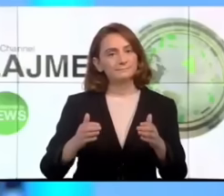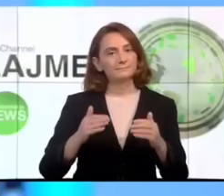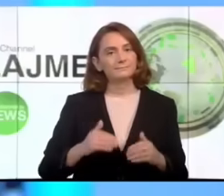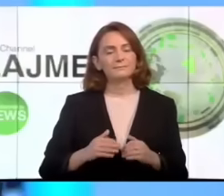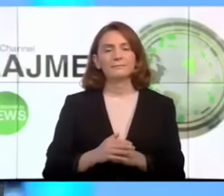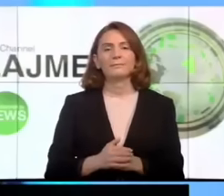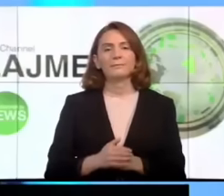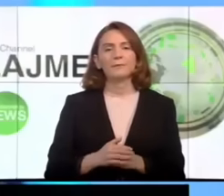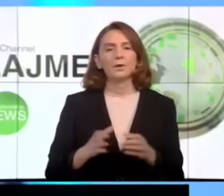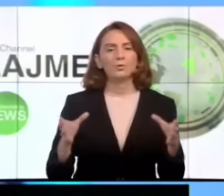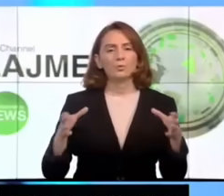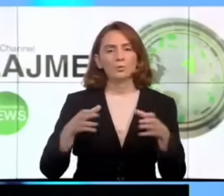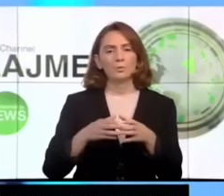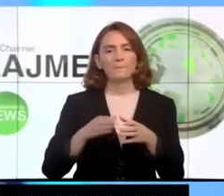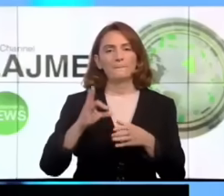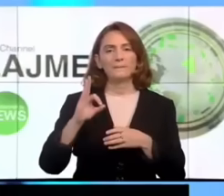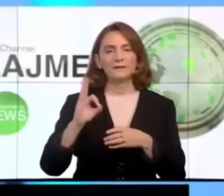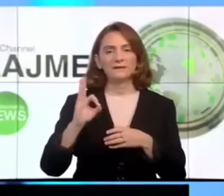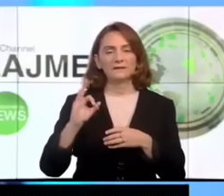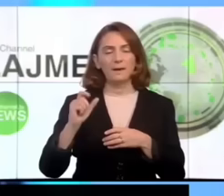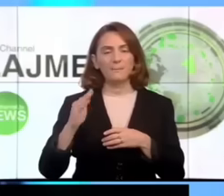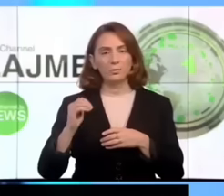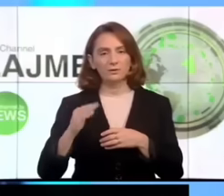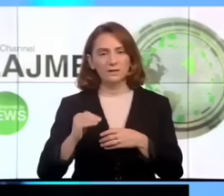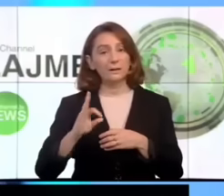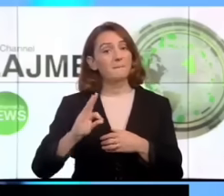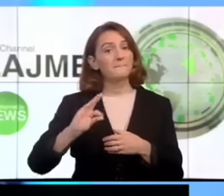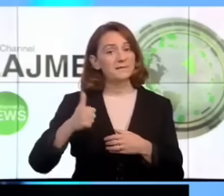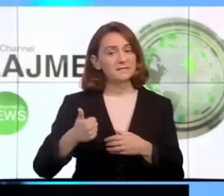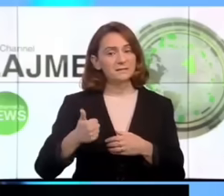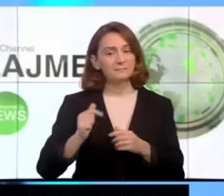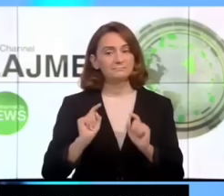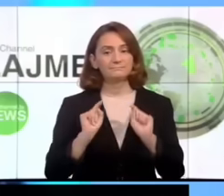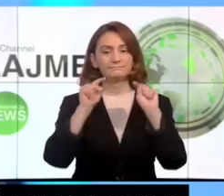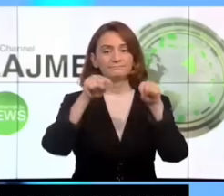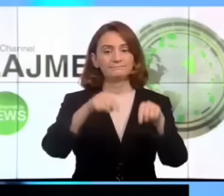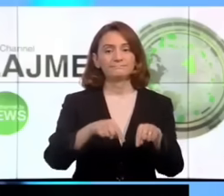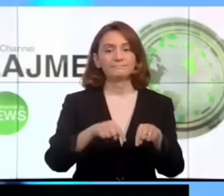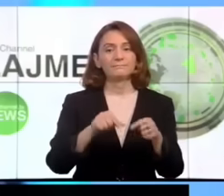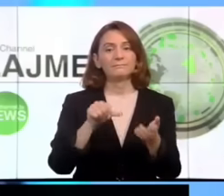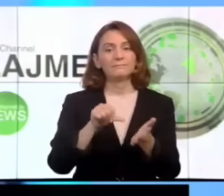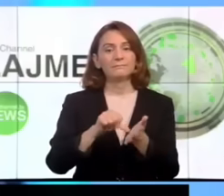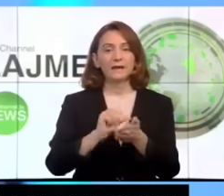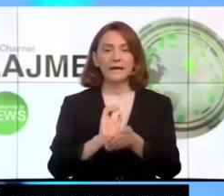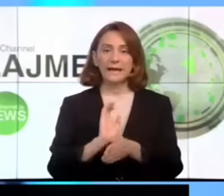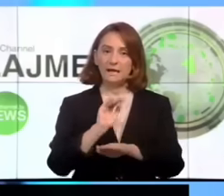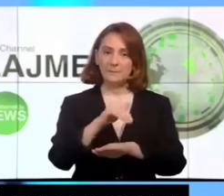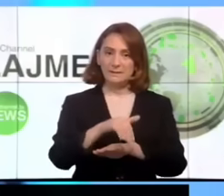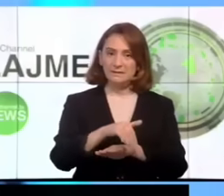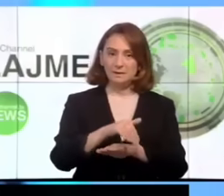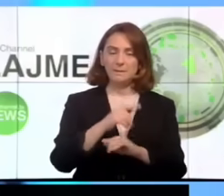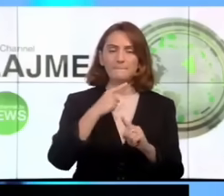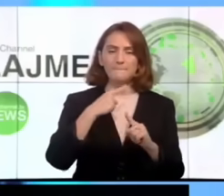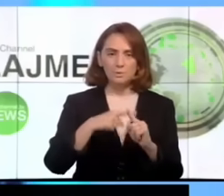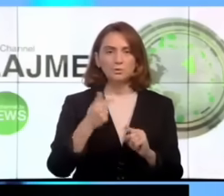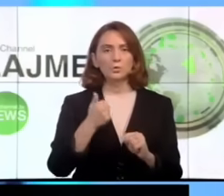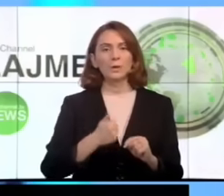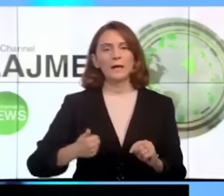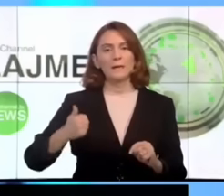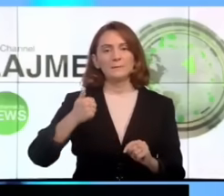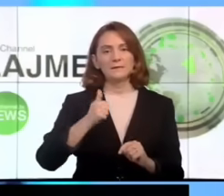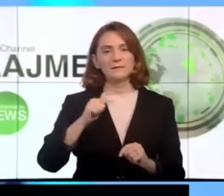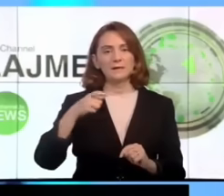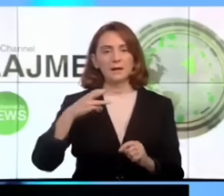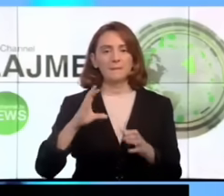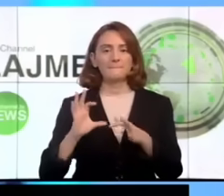Deputetët socialistë sot janë mbledhur në një takim në Elbasan, bashkë me ta pak minuta më parë është bashkuar dhe kryeministri Edi Rama. Lidhemi